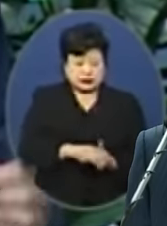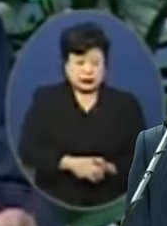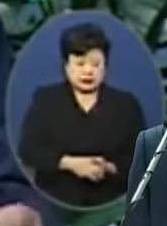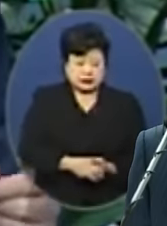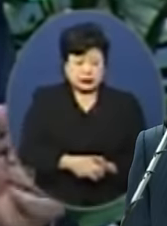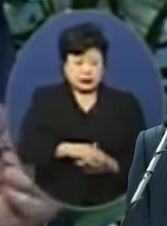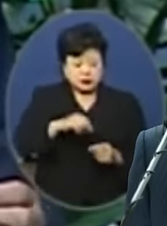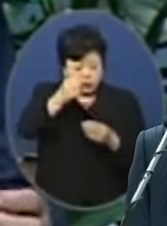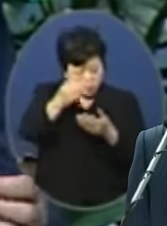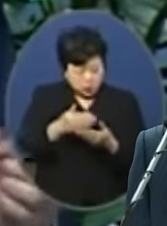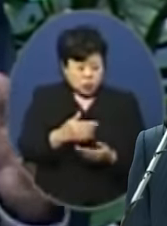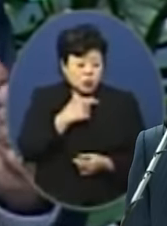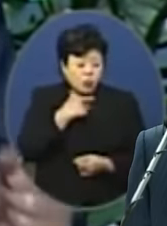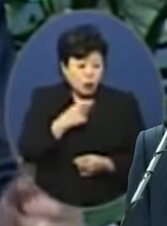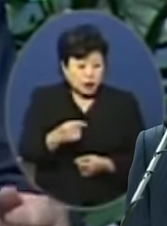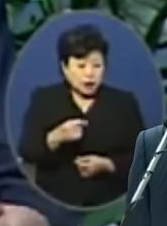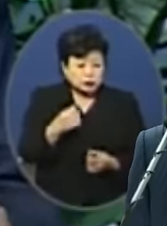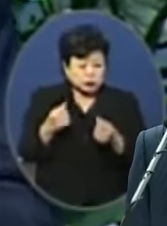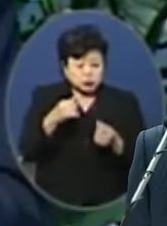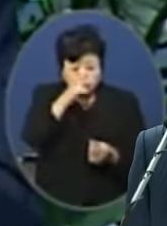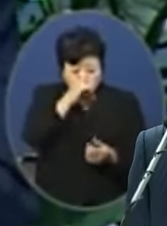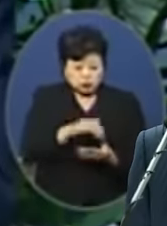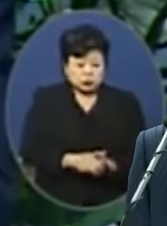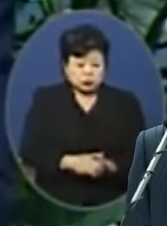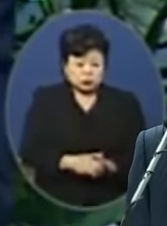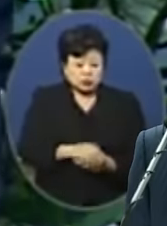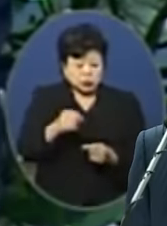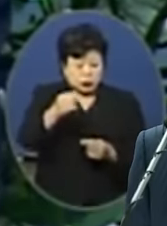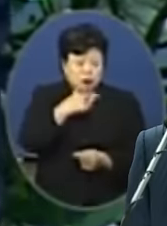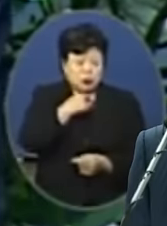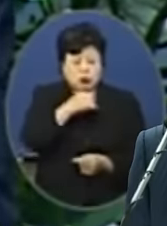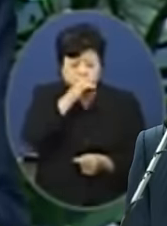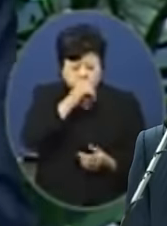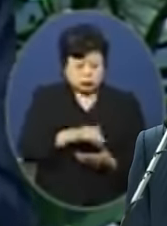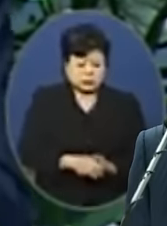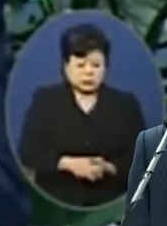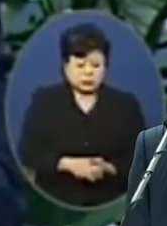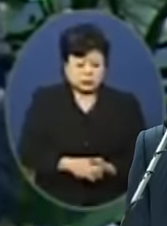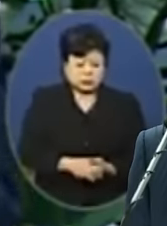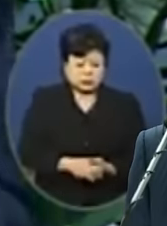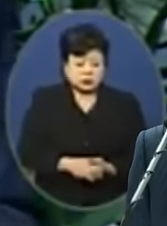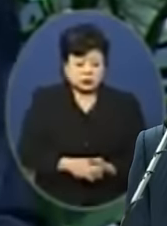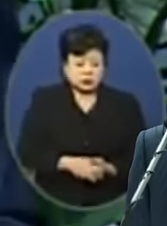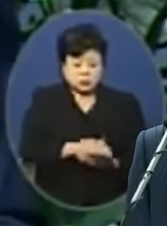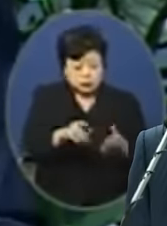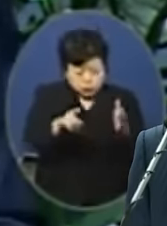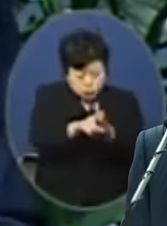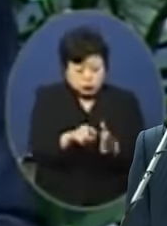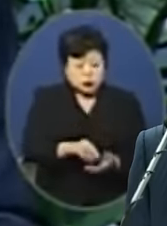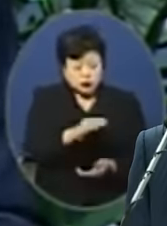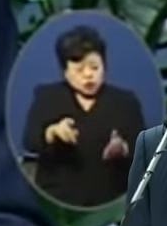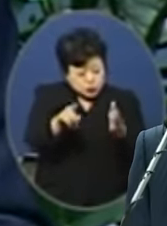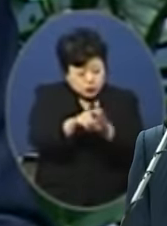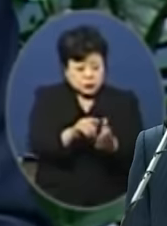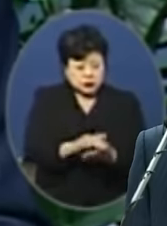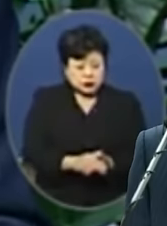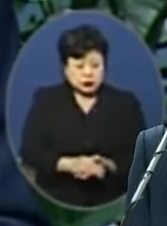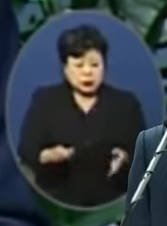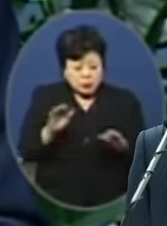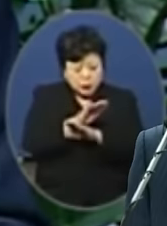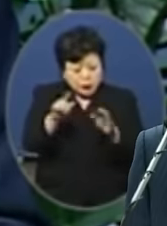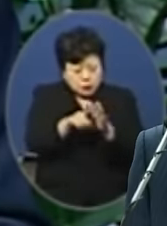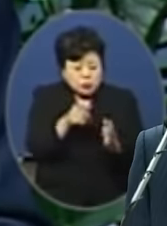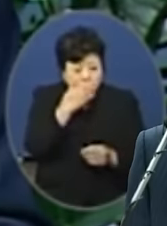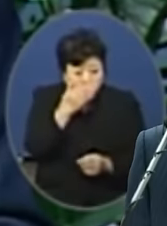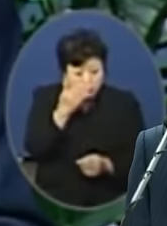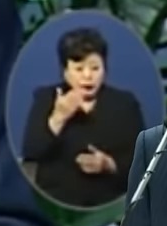우리를 구원할 수 있는 힘도 있고 구원하기를 원하시고 그것을 우리는 믿습니다. 자나깨나 믿을 수